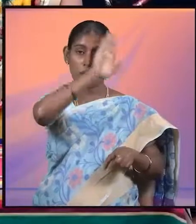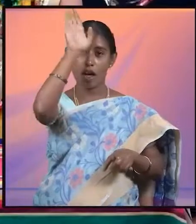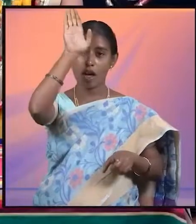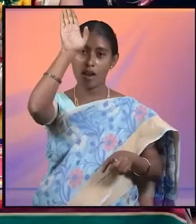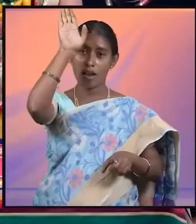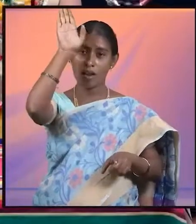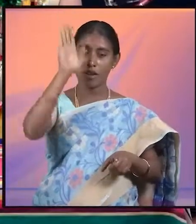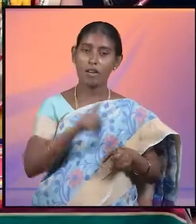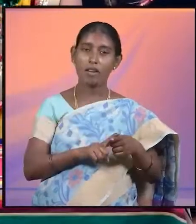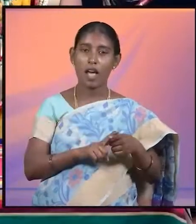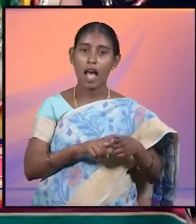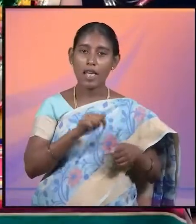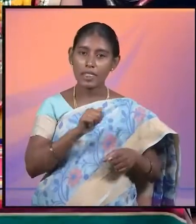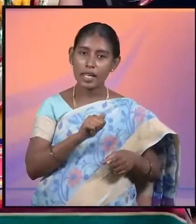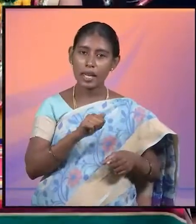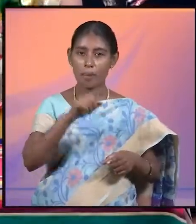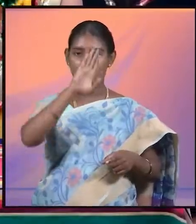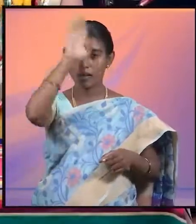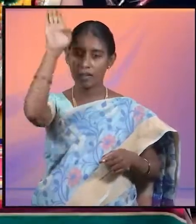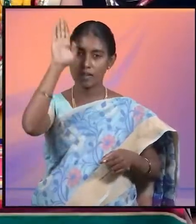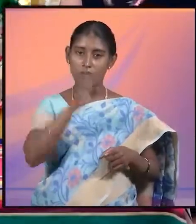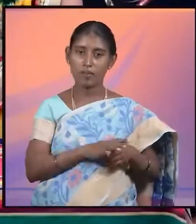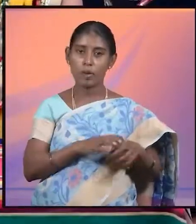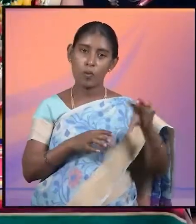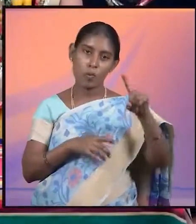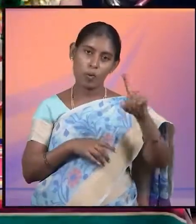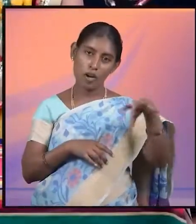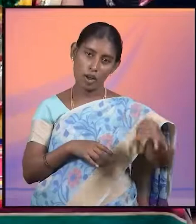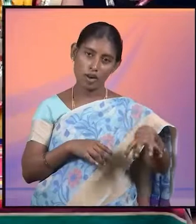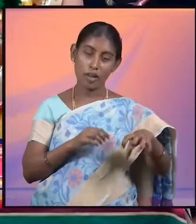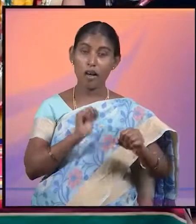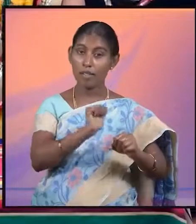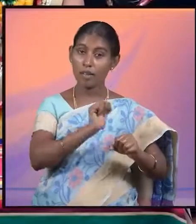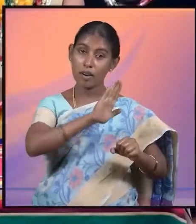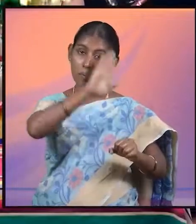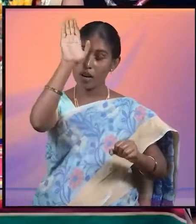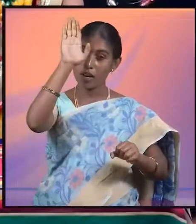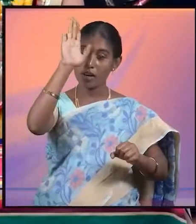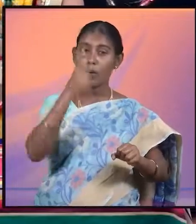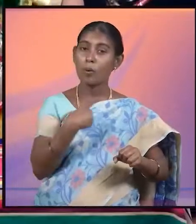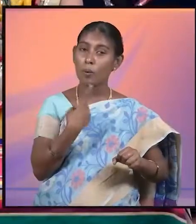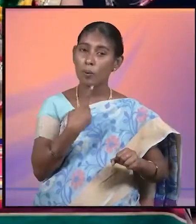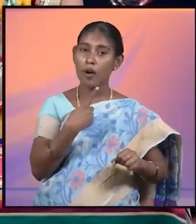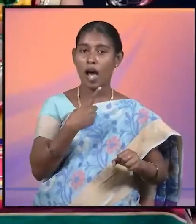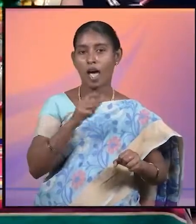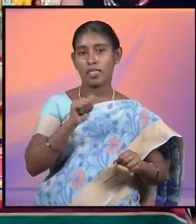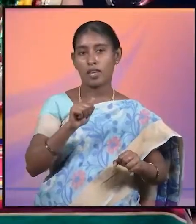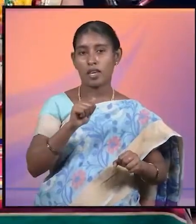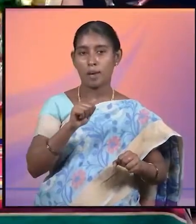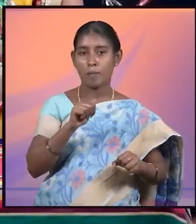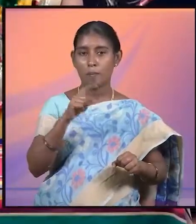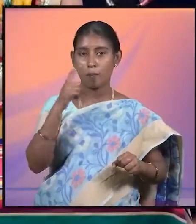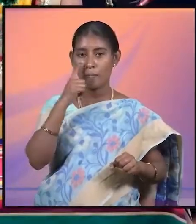ஆண்டாரு ஆண்டாரு அதிய மானு, தகடு ஒரு நாடு, அதை ஆண்டாரு ஆண்டாரு